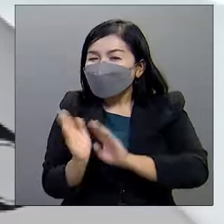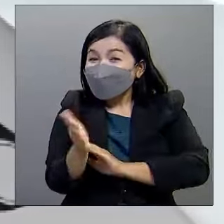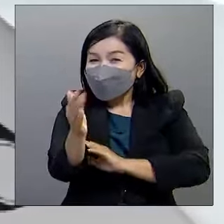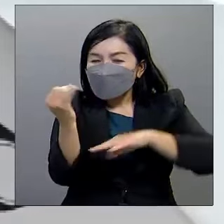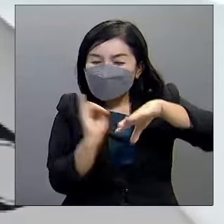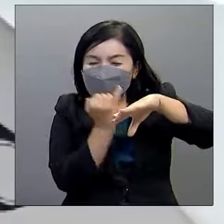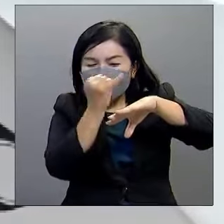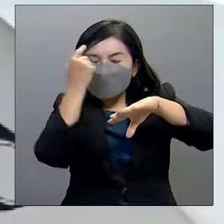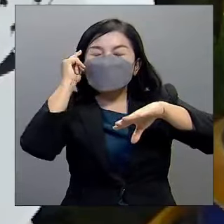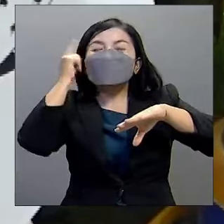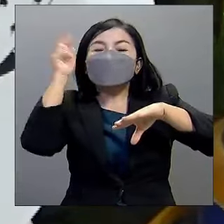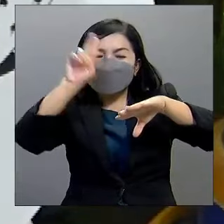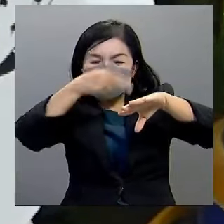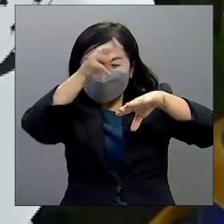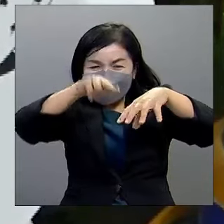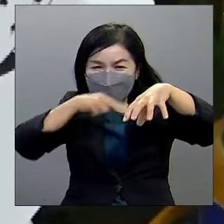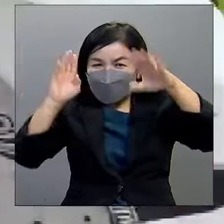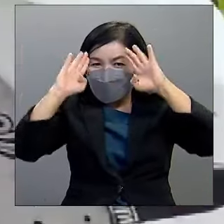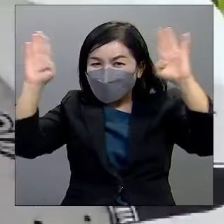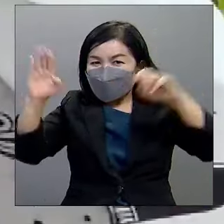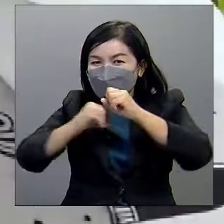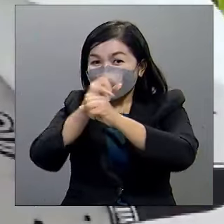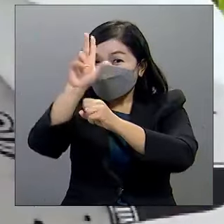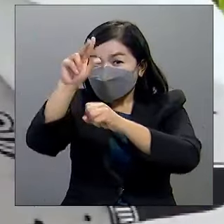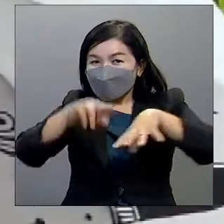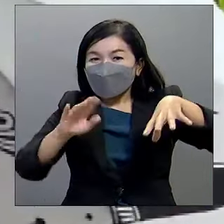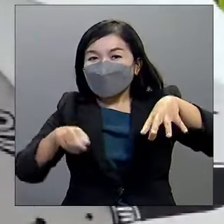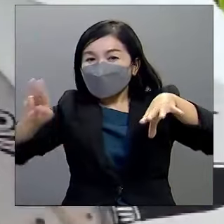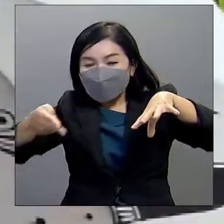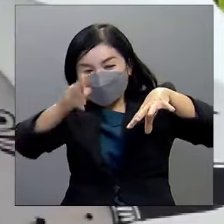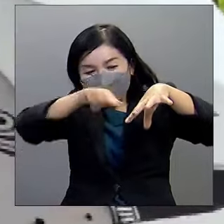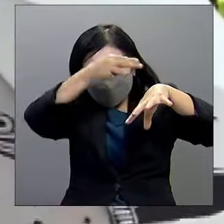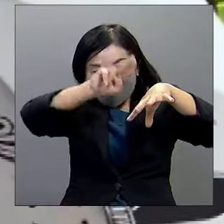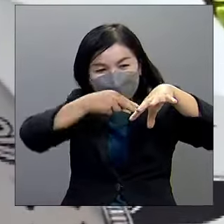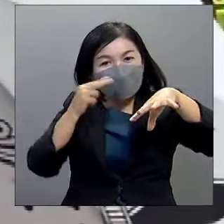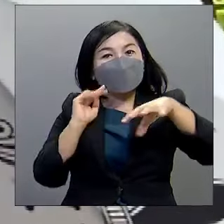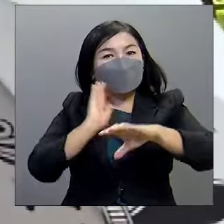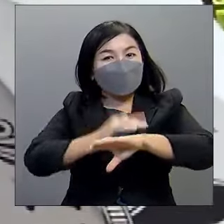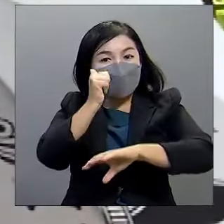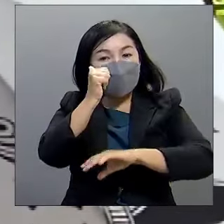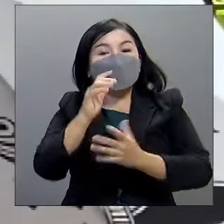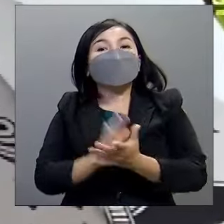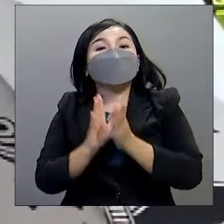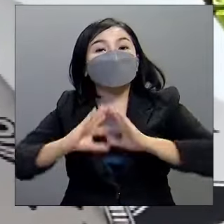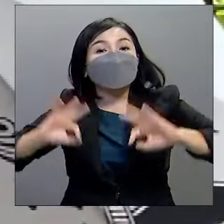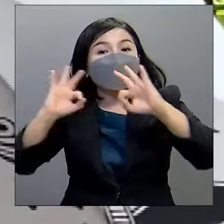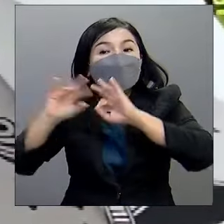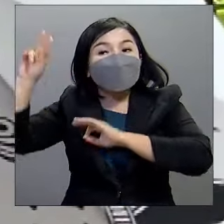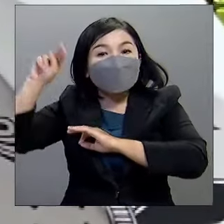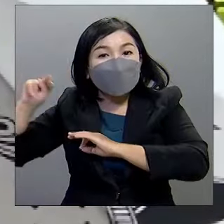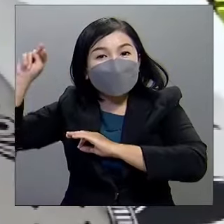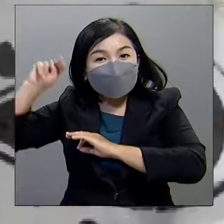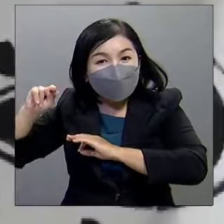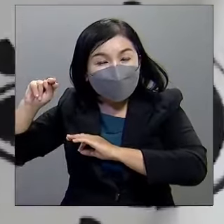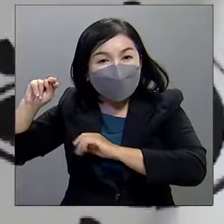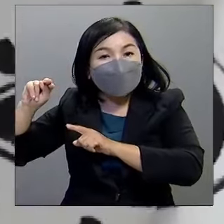ไรแบบรู้ลึก30ปีเนี่ยแหมไม่ธรรมดาครับลงผู้กันลงไปในร่มได้เลยนะครับและที่สำคัญนะครับน้าเขยของคุณขวัญชัยเนี่ยก็เ